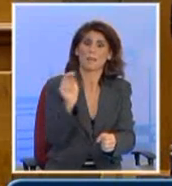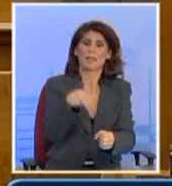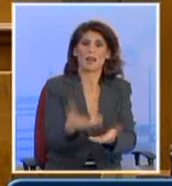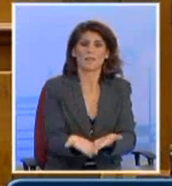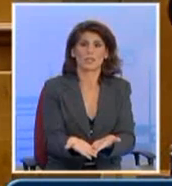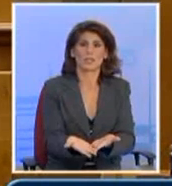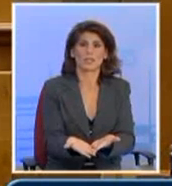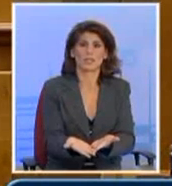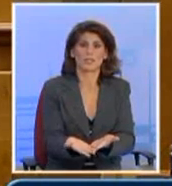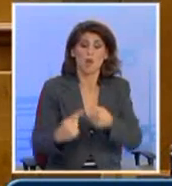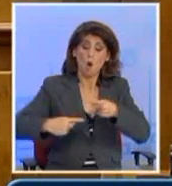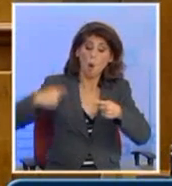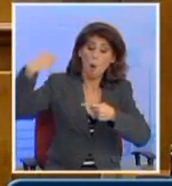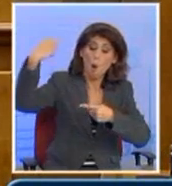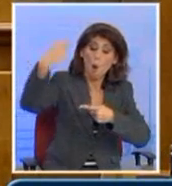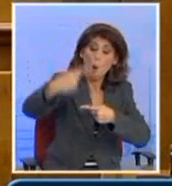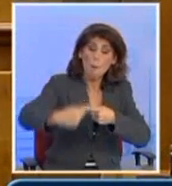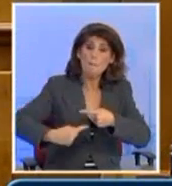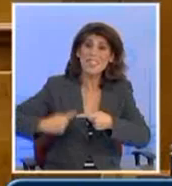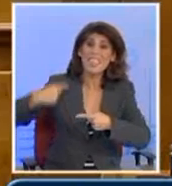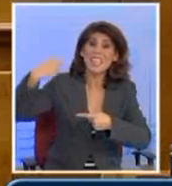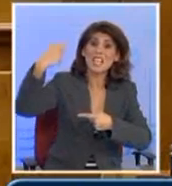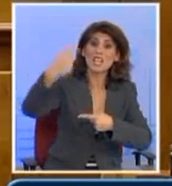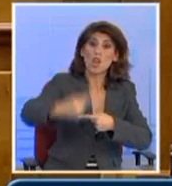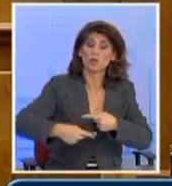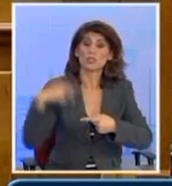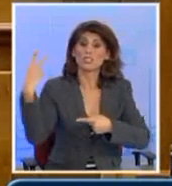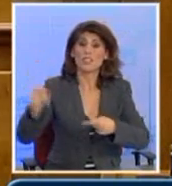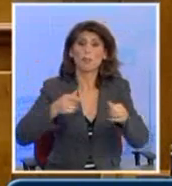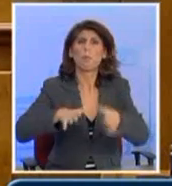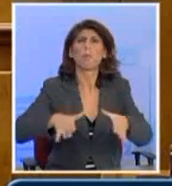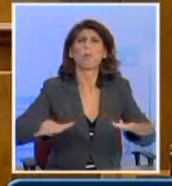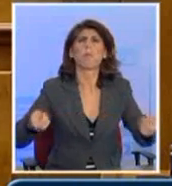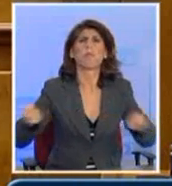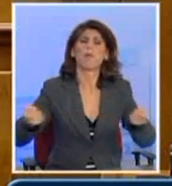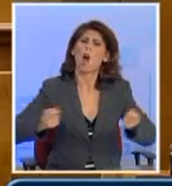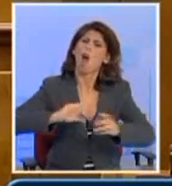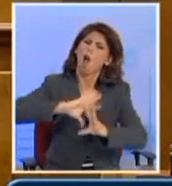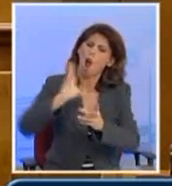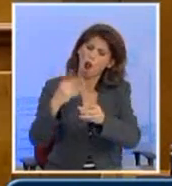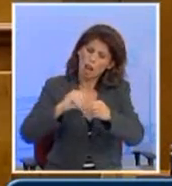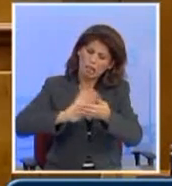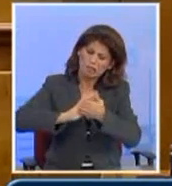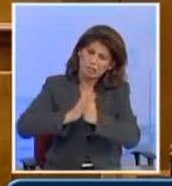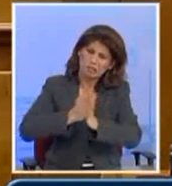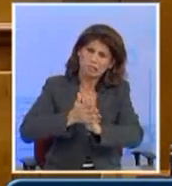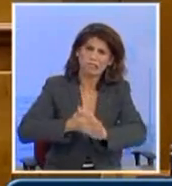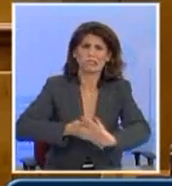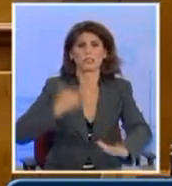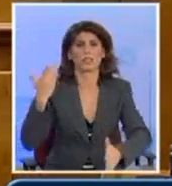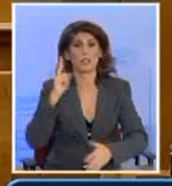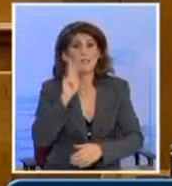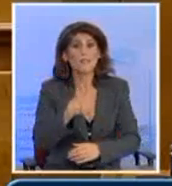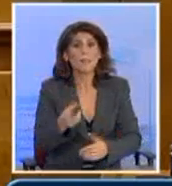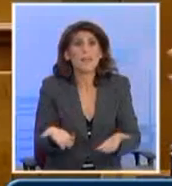Όλα τα αλέθη ο μήλος της κομματικής δημαγωγίας και της στρατηγικής εφόδου, γιατί βλέπει ότι δεν